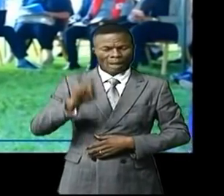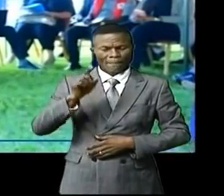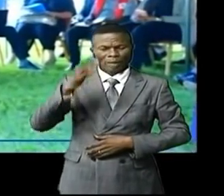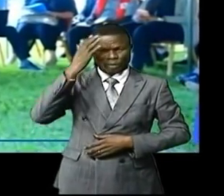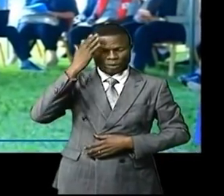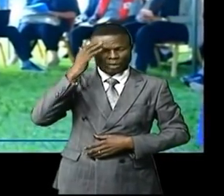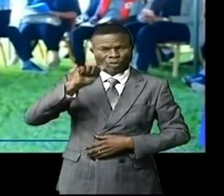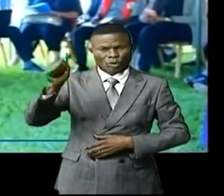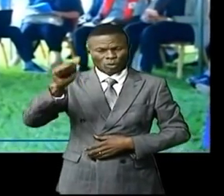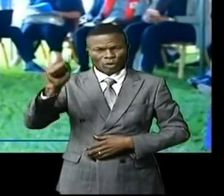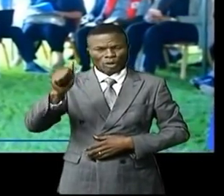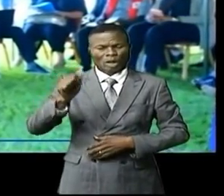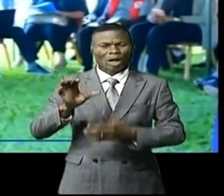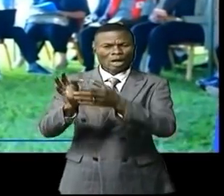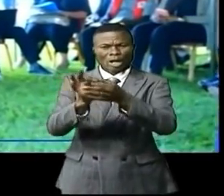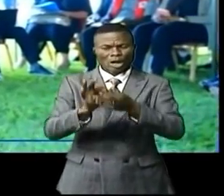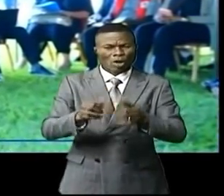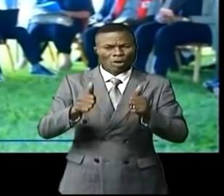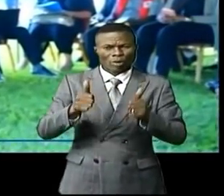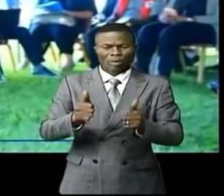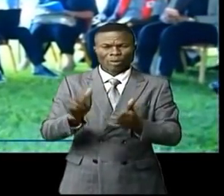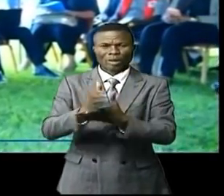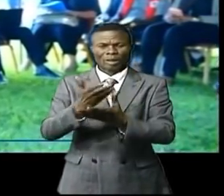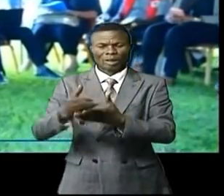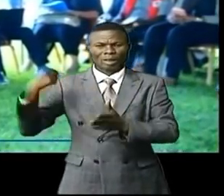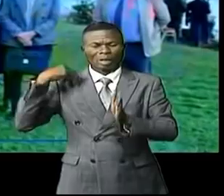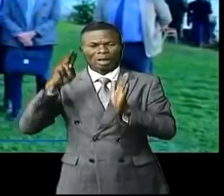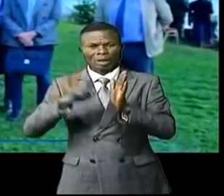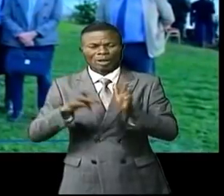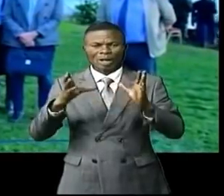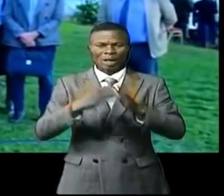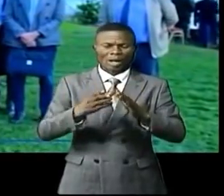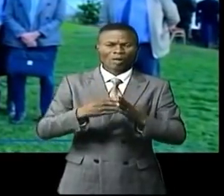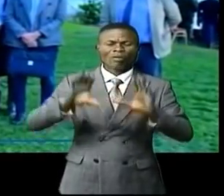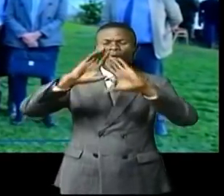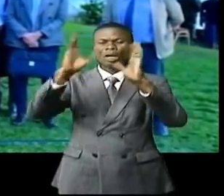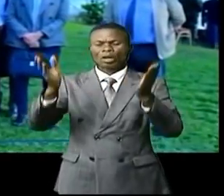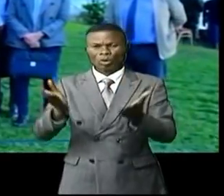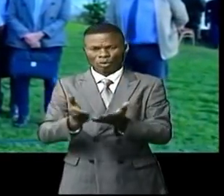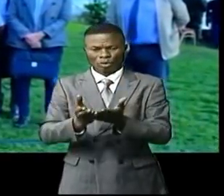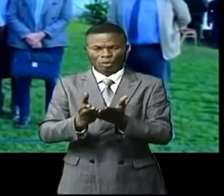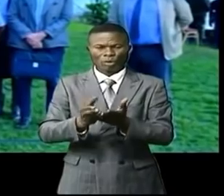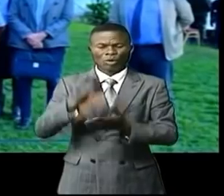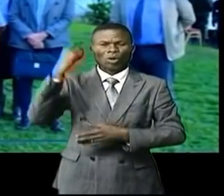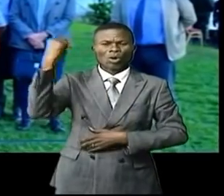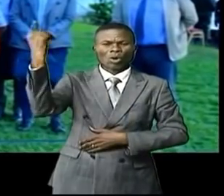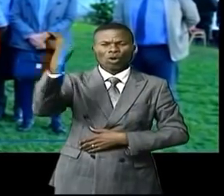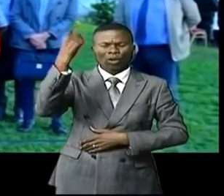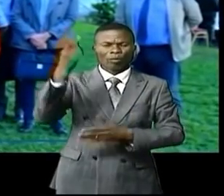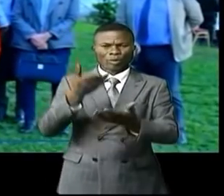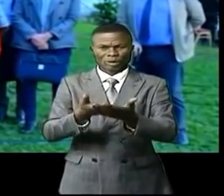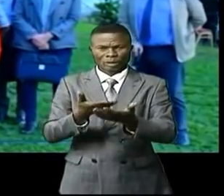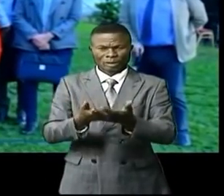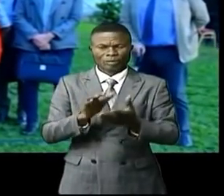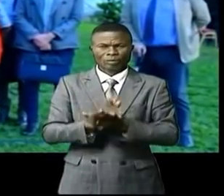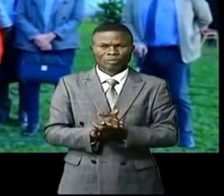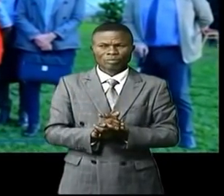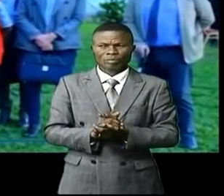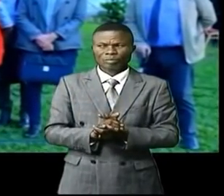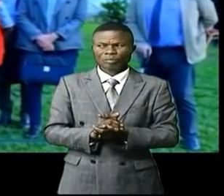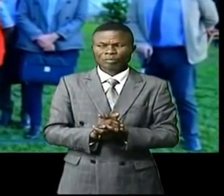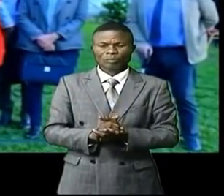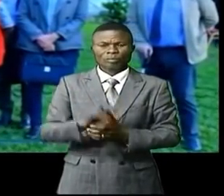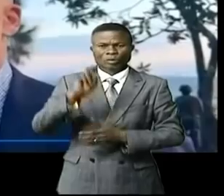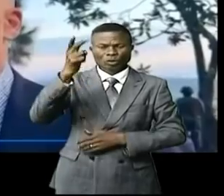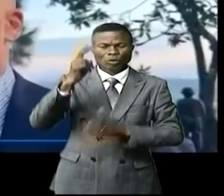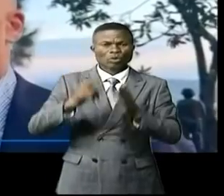s'assurer de la bonne collaboration entre le gouvernement et ses communautés humanitaires. C'est un moment important pour nous. C'est la